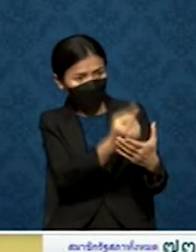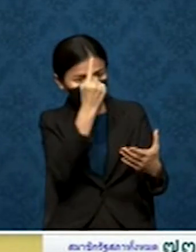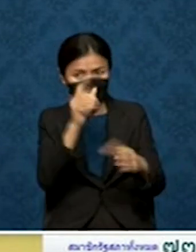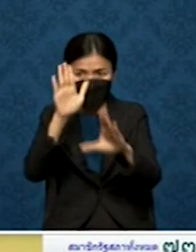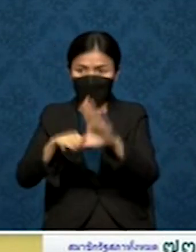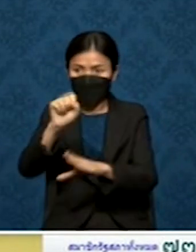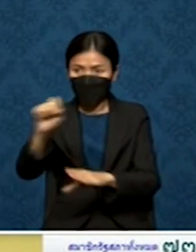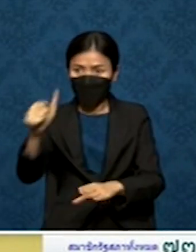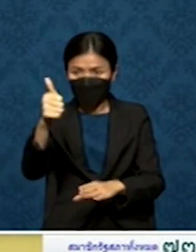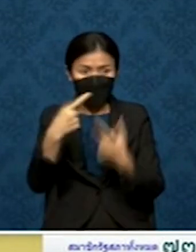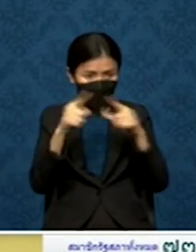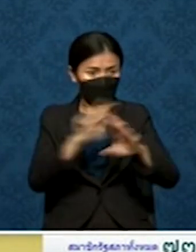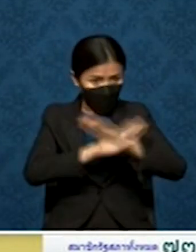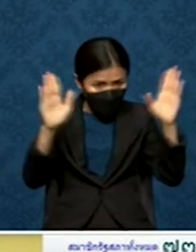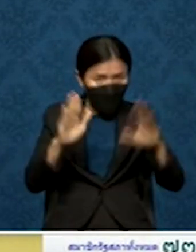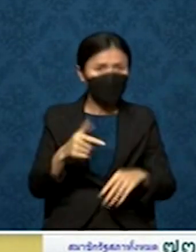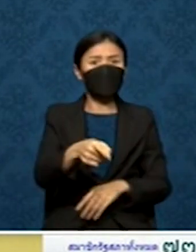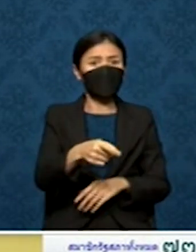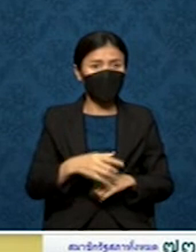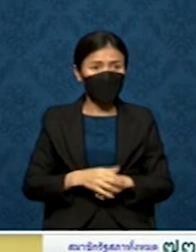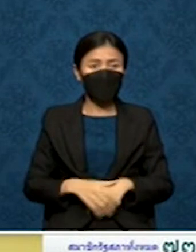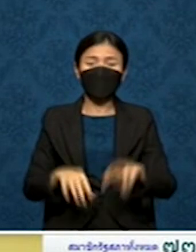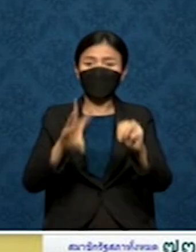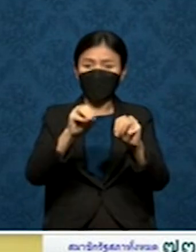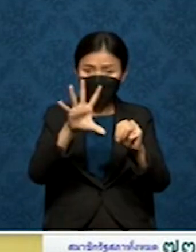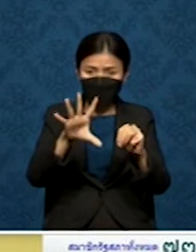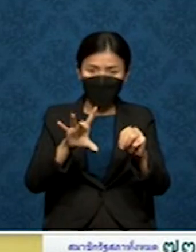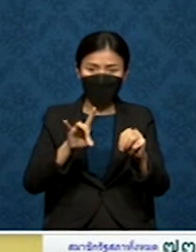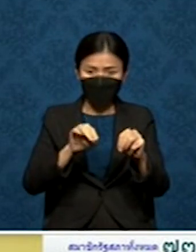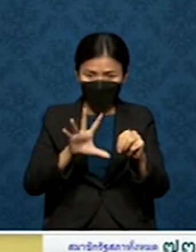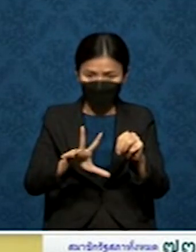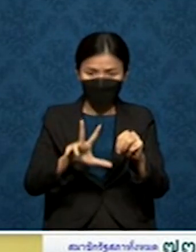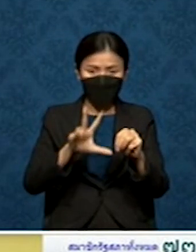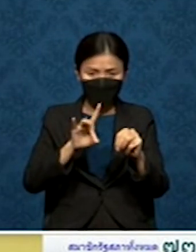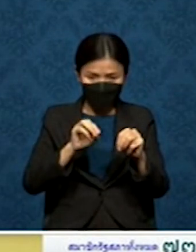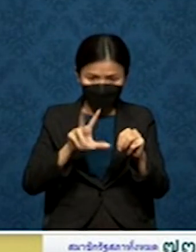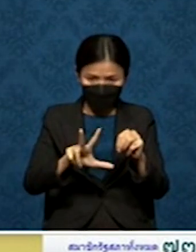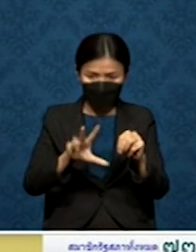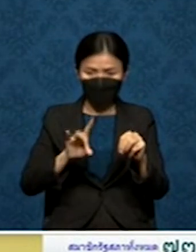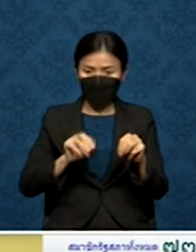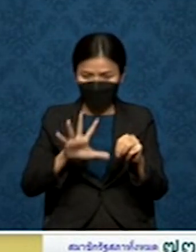ติมาตรา83 85 2ใบ